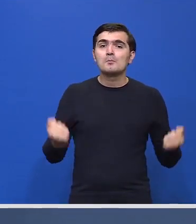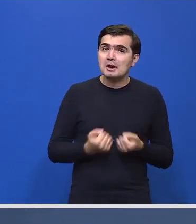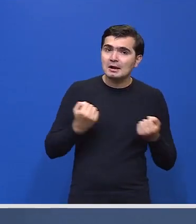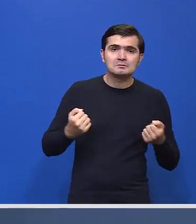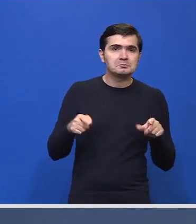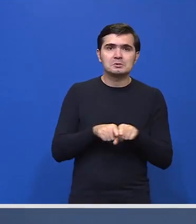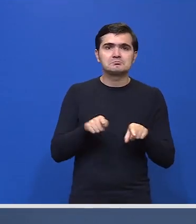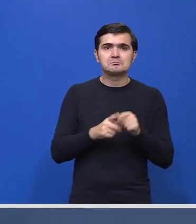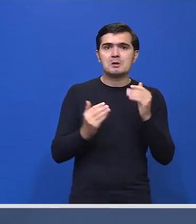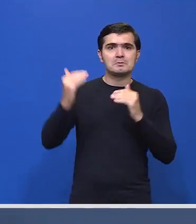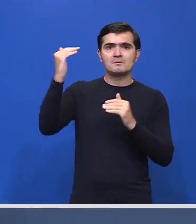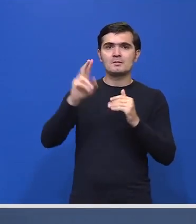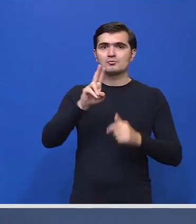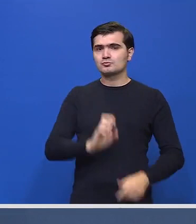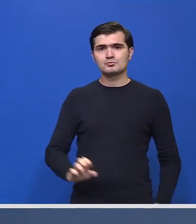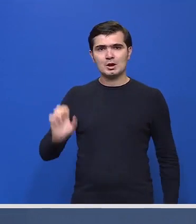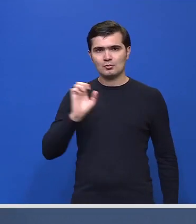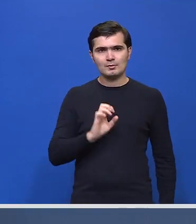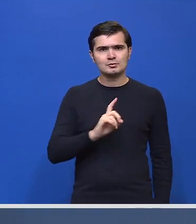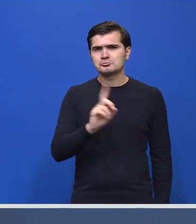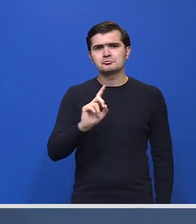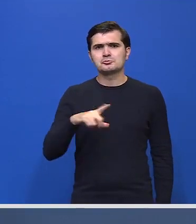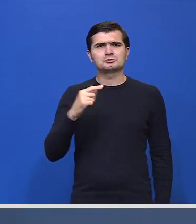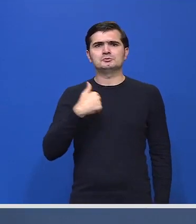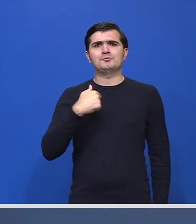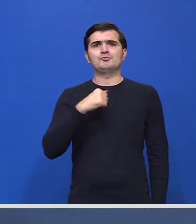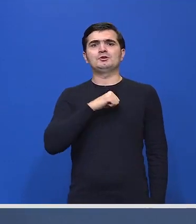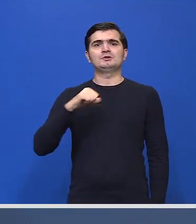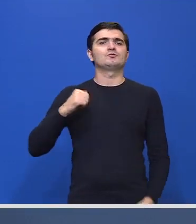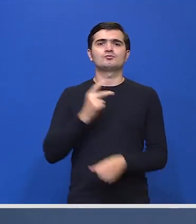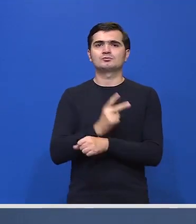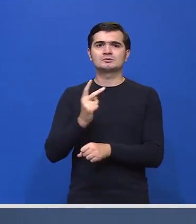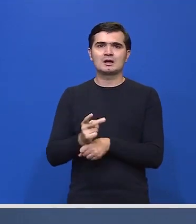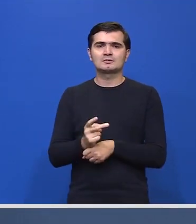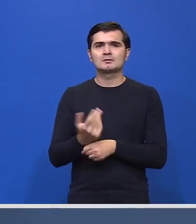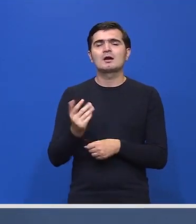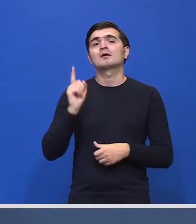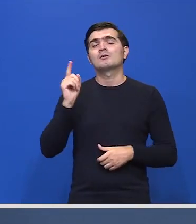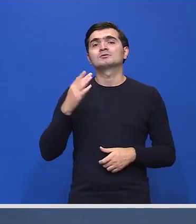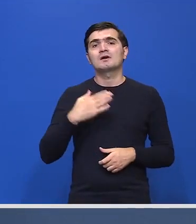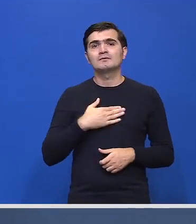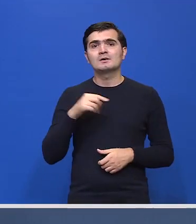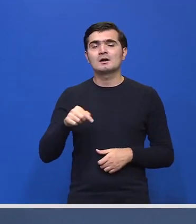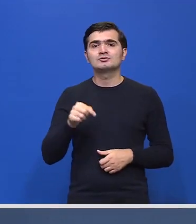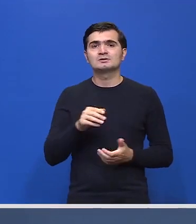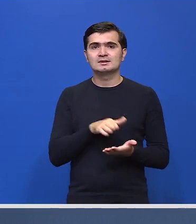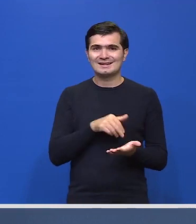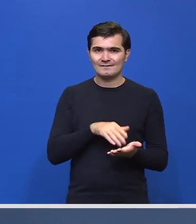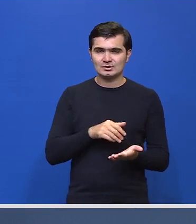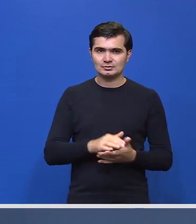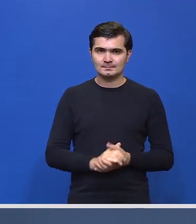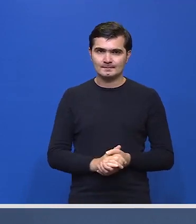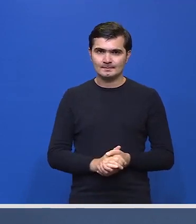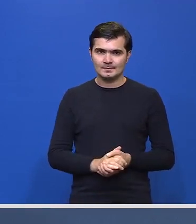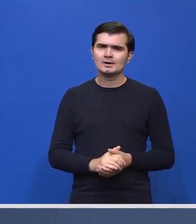nivelul Uniunii Europene și că nu suntem singurul stat care am avea aceste tipuri de servicii.